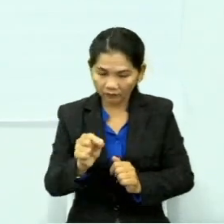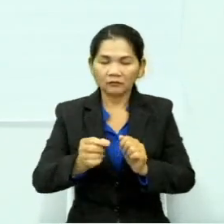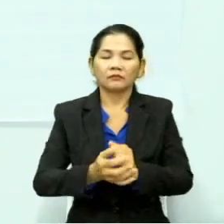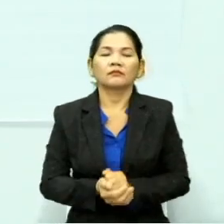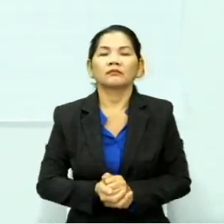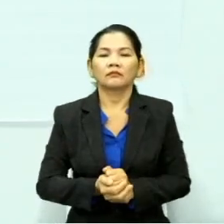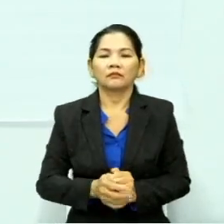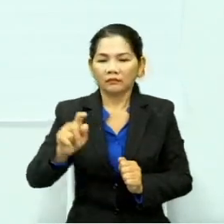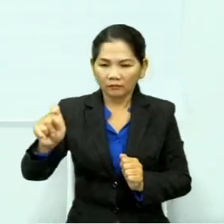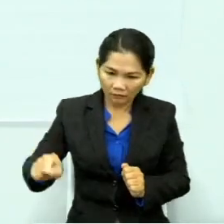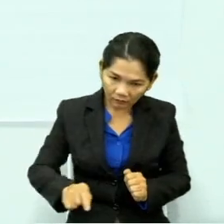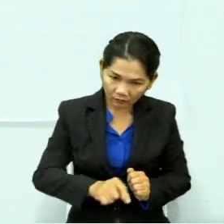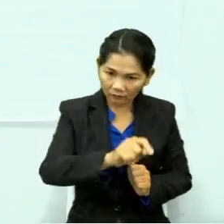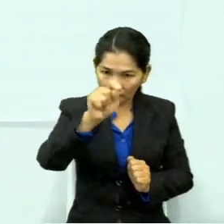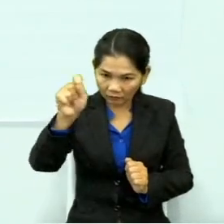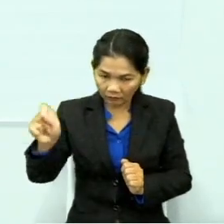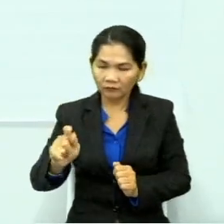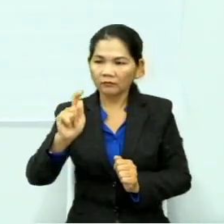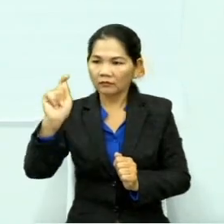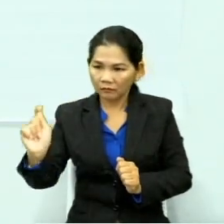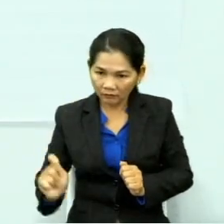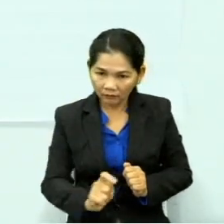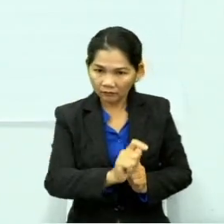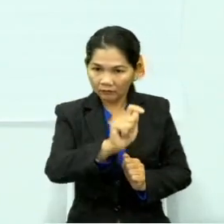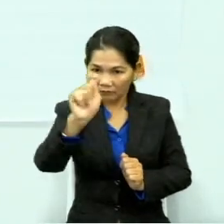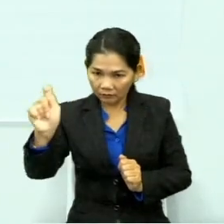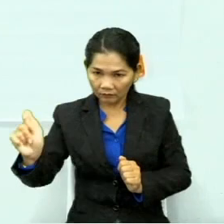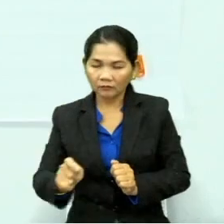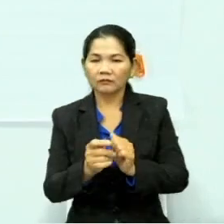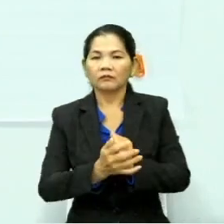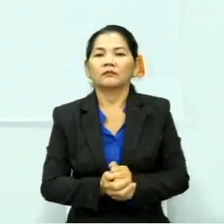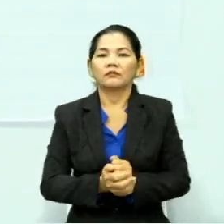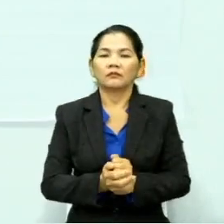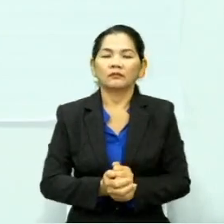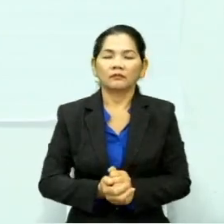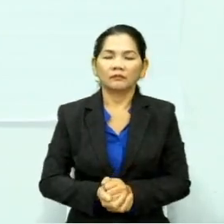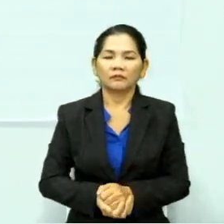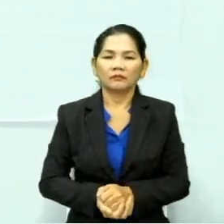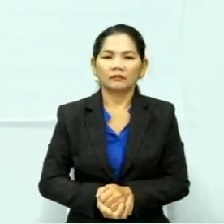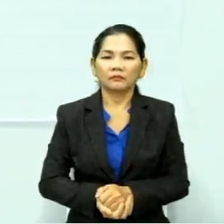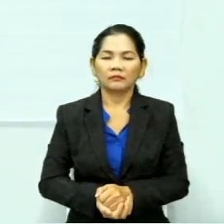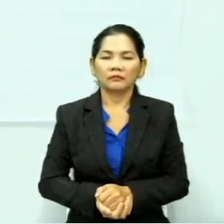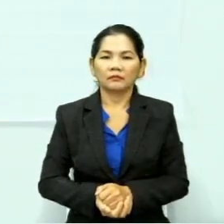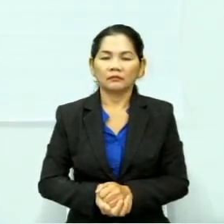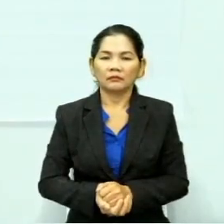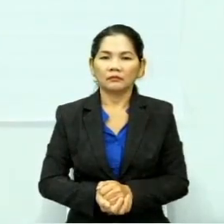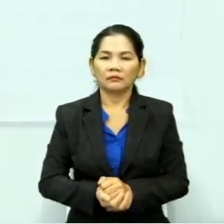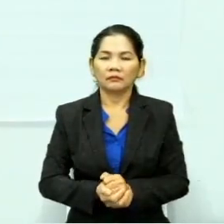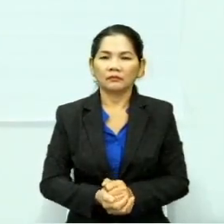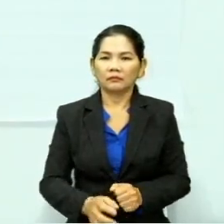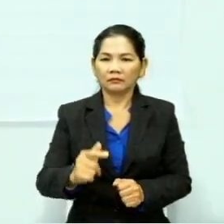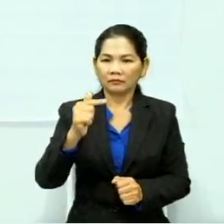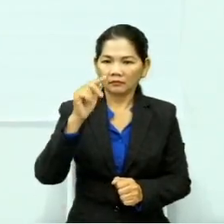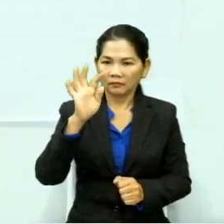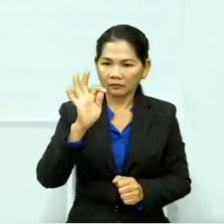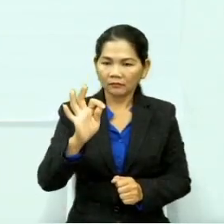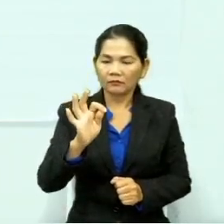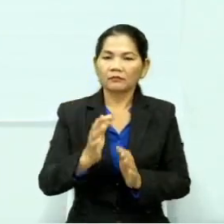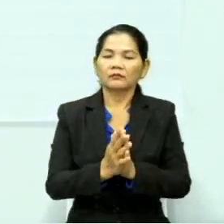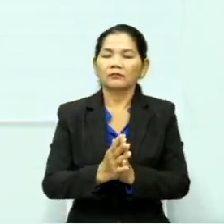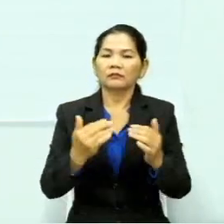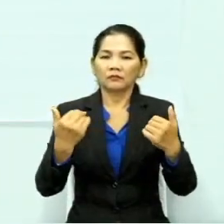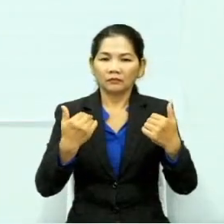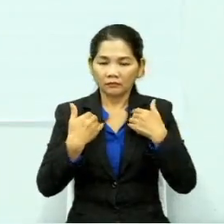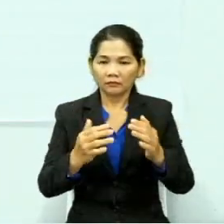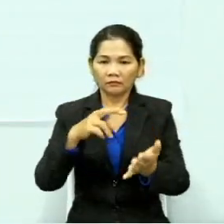chà ở vị cao chia rồng vùng mua để bón này càng ngáo con nó cứ dùng vùng chàm họ cho vùng bên này ta cứ dùng cho chia rồng vùng